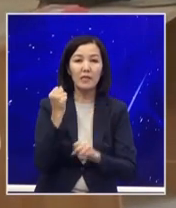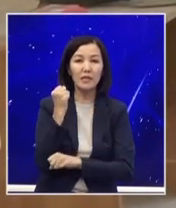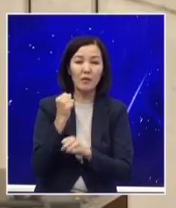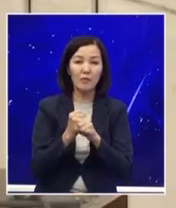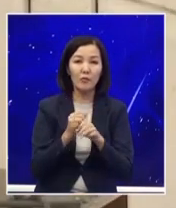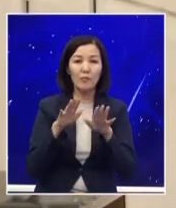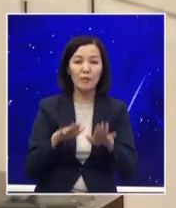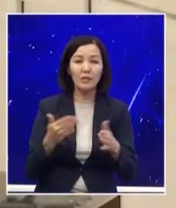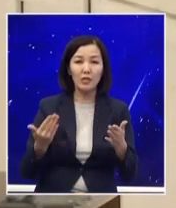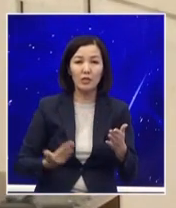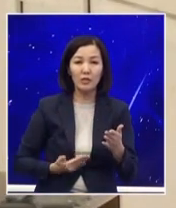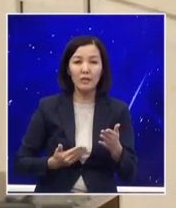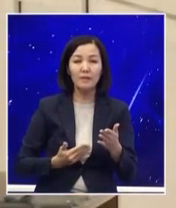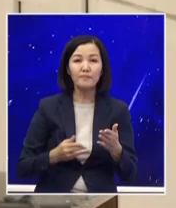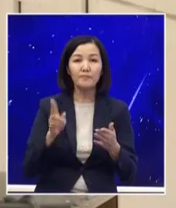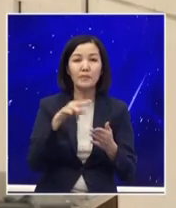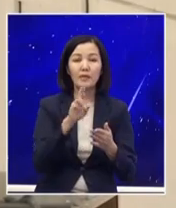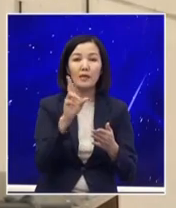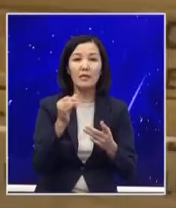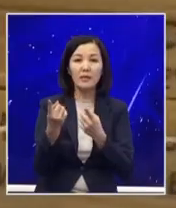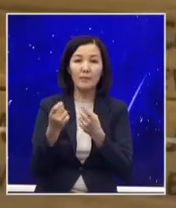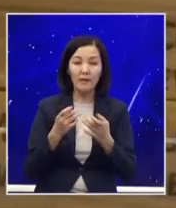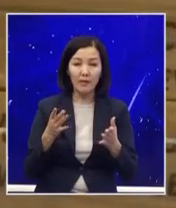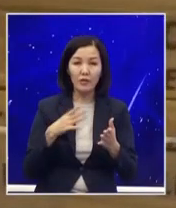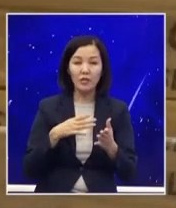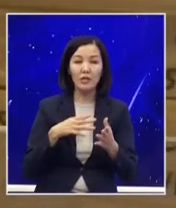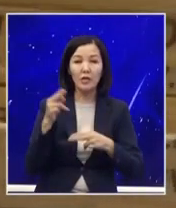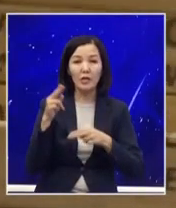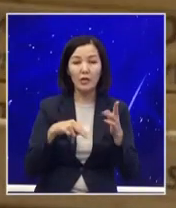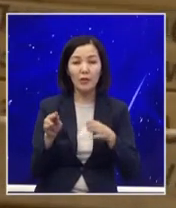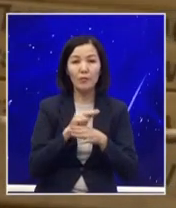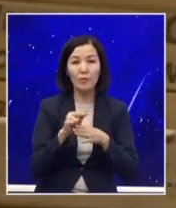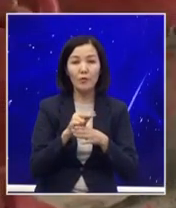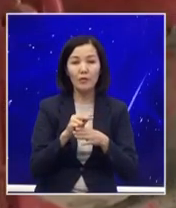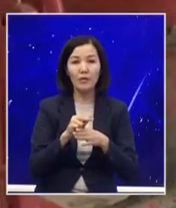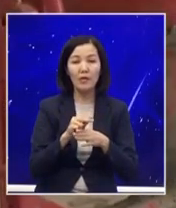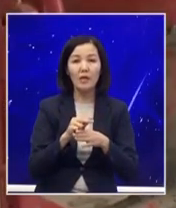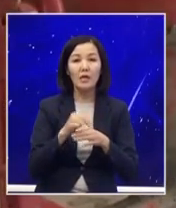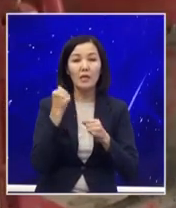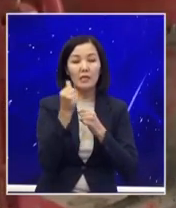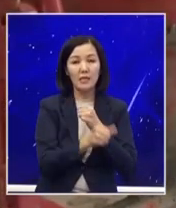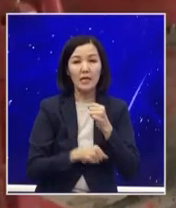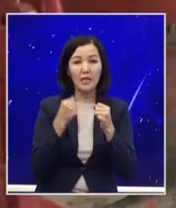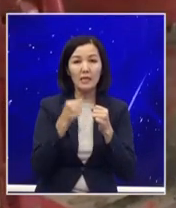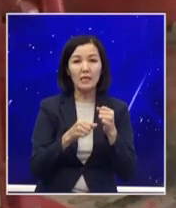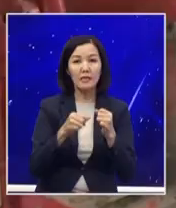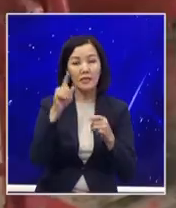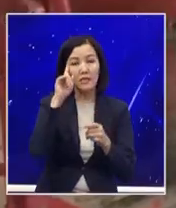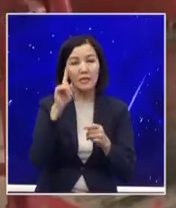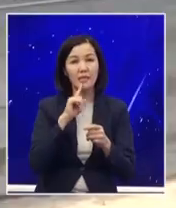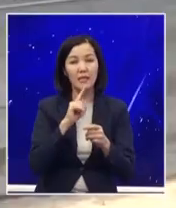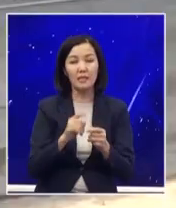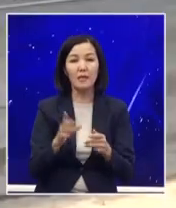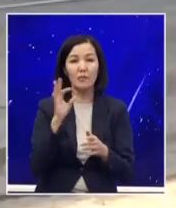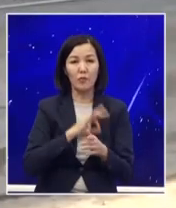жителей, трудоустроенных по ДКЗ. Стоит отметить, что в ремонте здания используются строительные материалы отечественные.